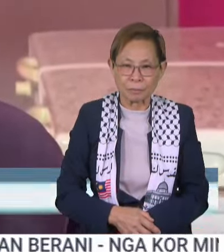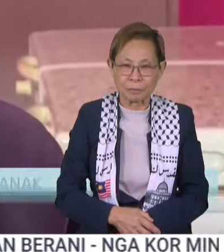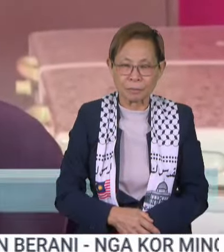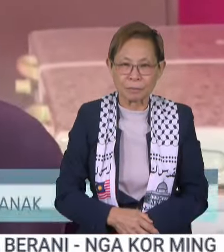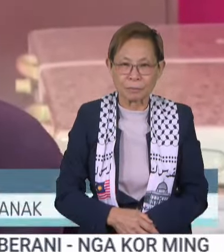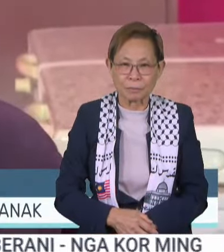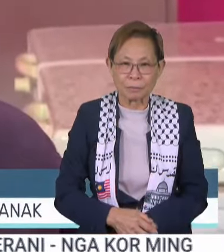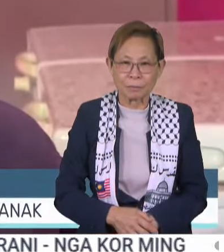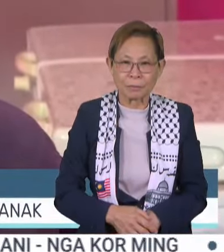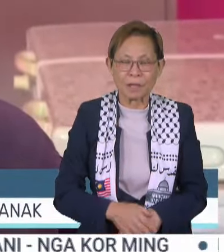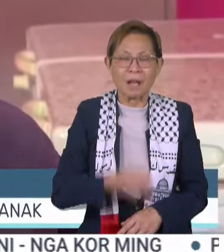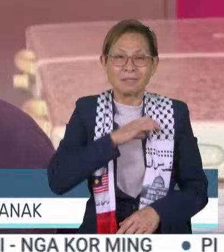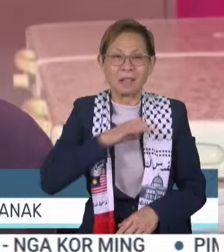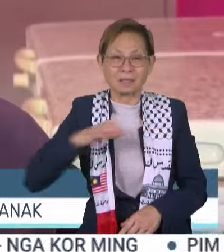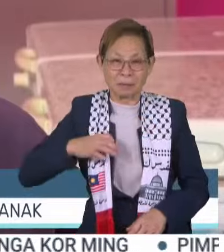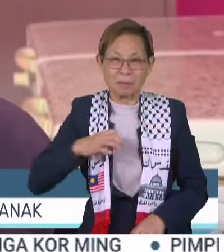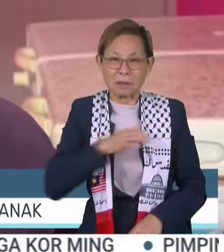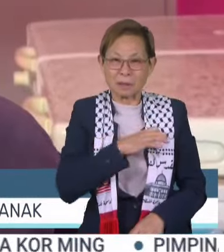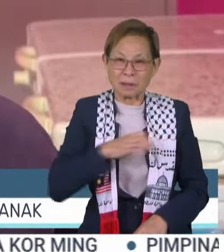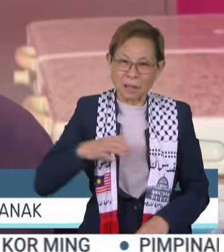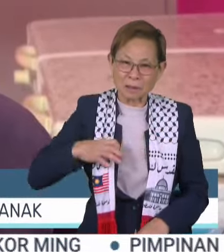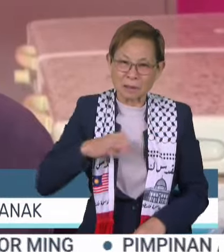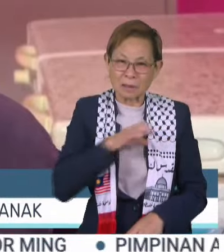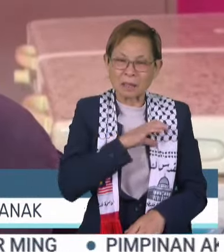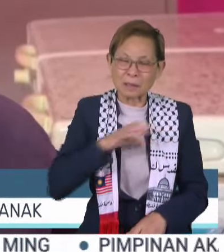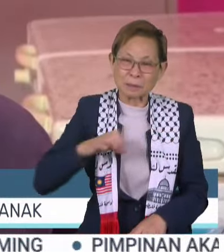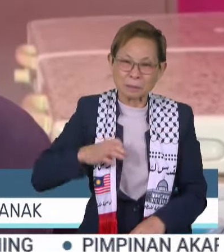permintaan. Banyak customer dia nak...